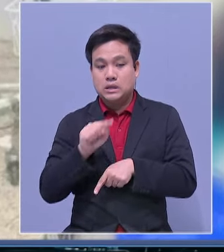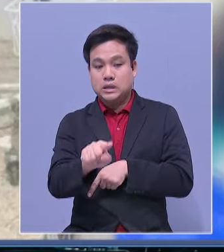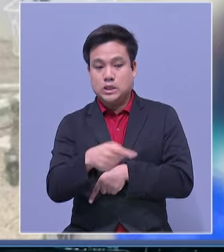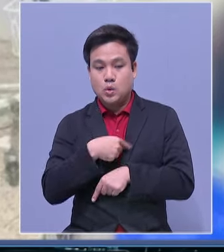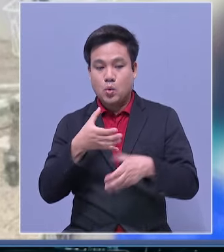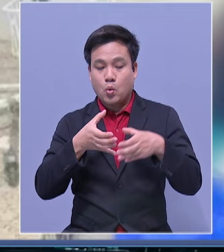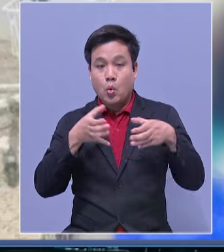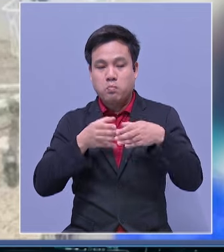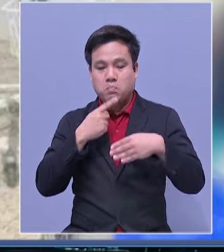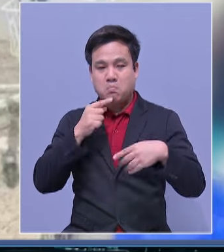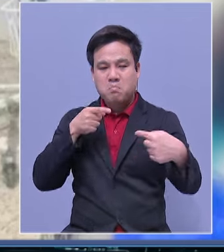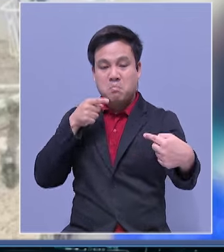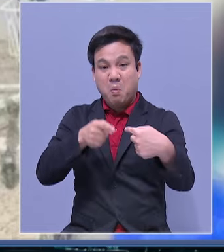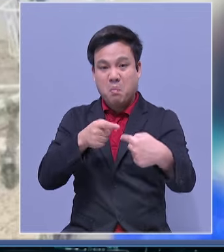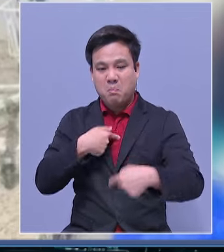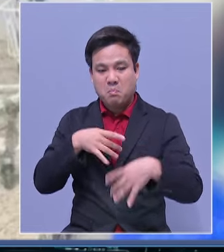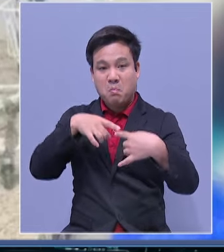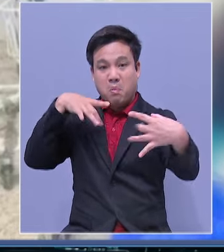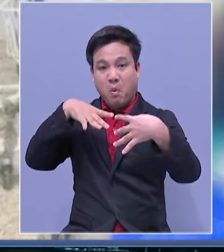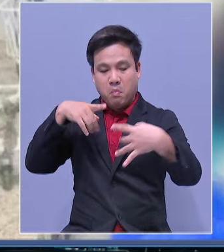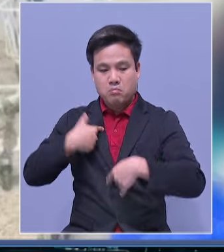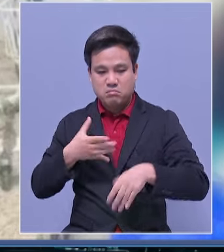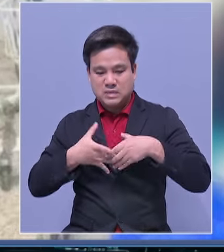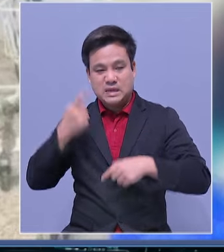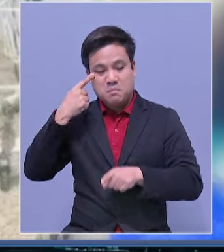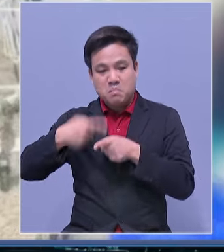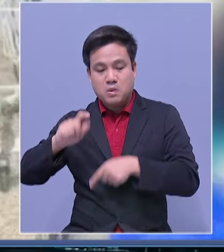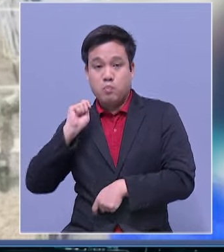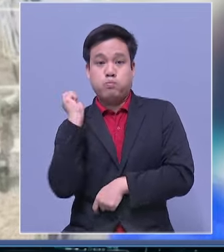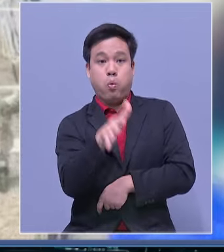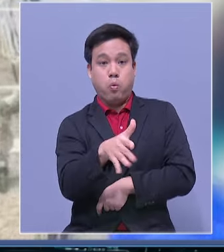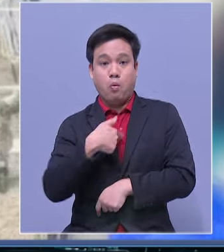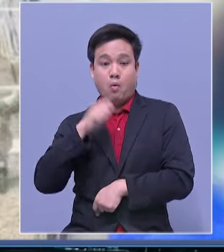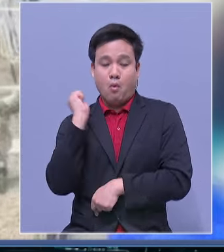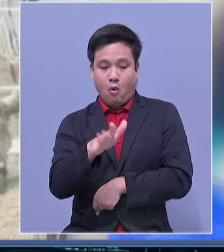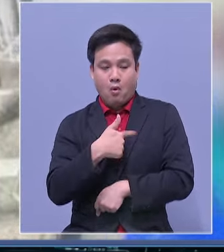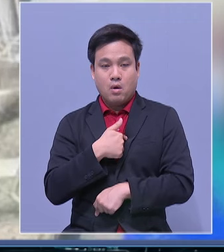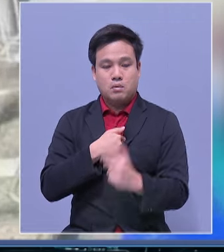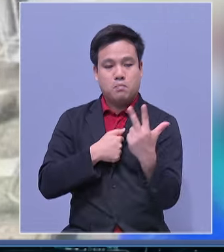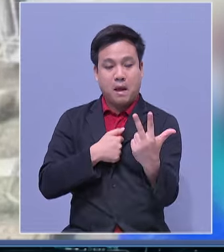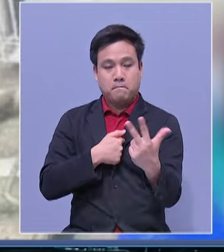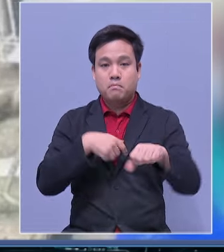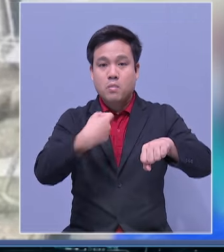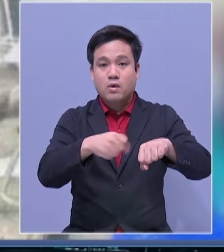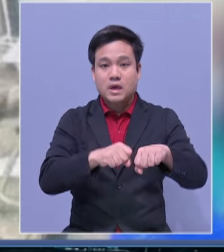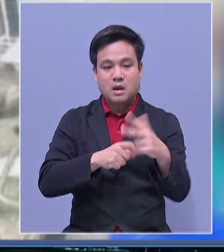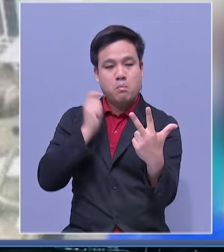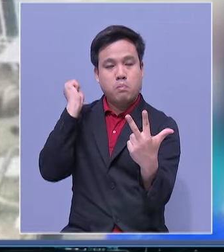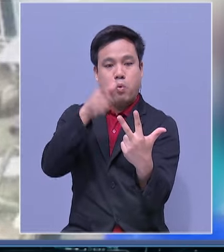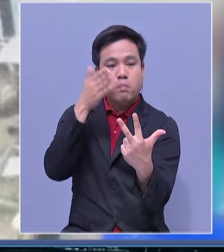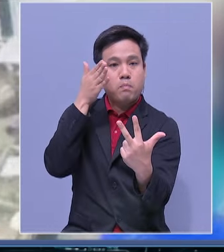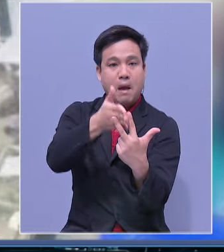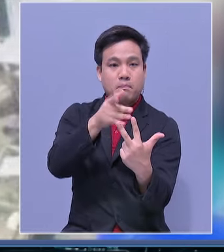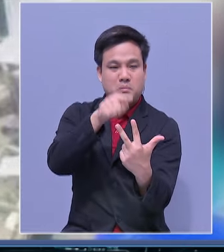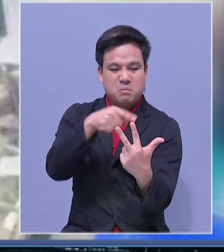อริแต่ปรากฏว่าฝั่งนั้นเนี่ยขี่มอเตอร์ไซค์มาซ้อน 3ออค่ะคนไปโดนคนกลางไม่โดนคนขี่พอไปโดนน้องคนกลาง